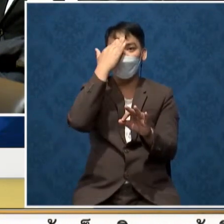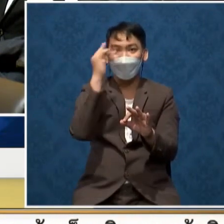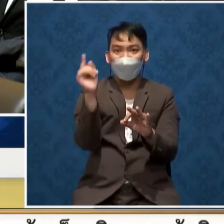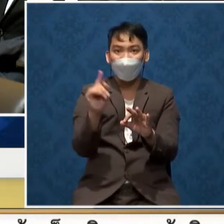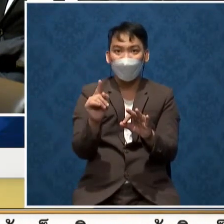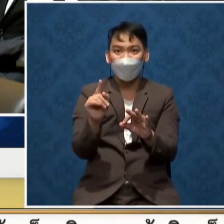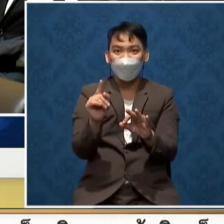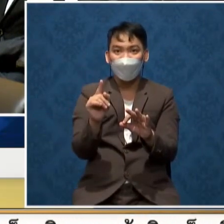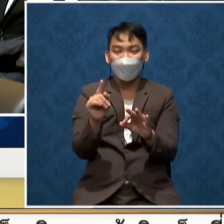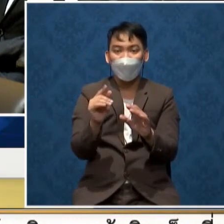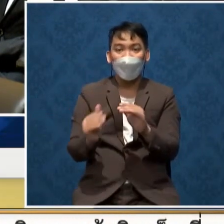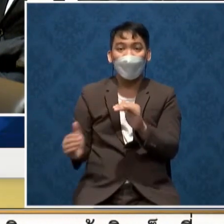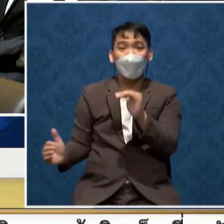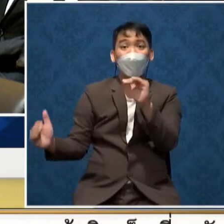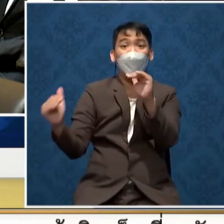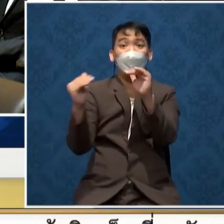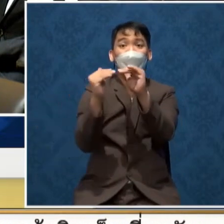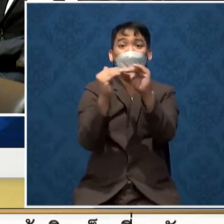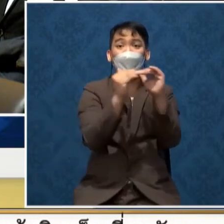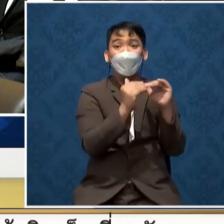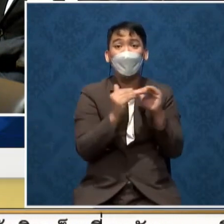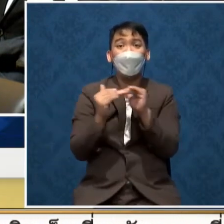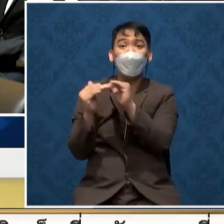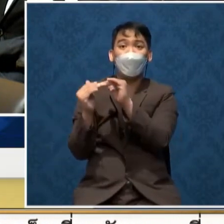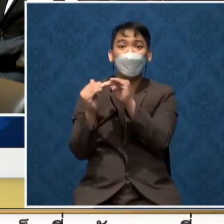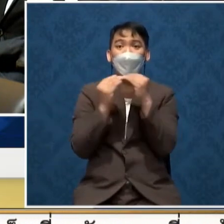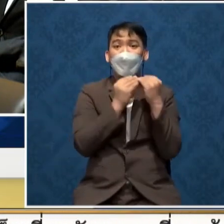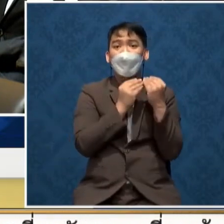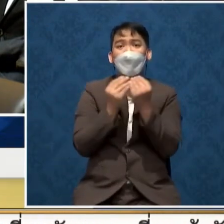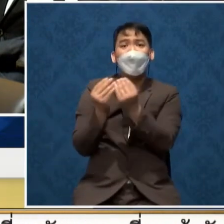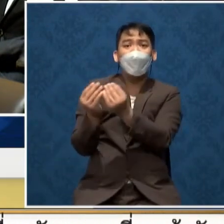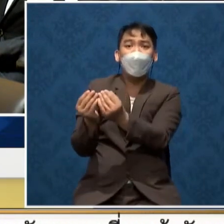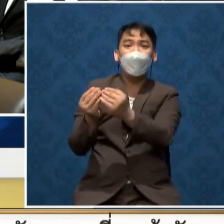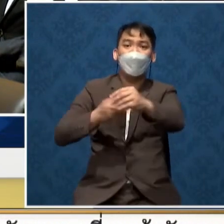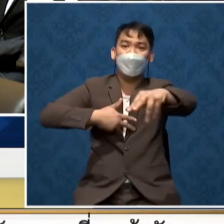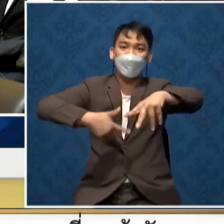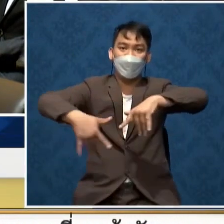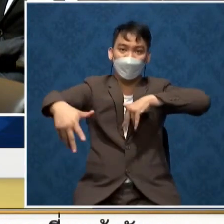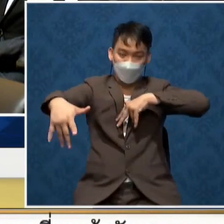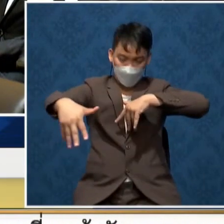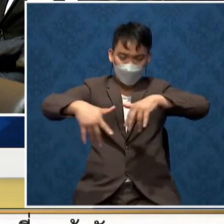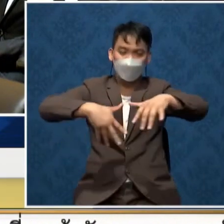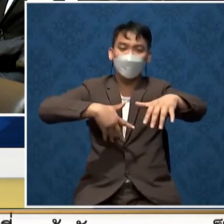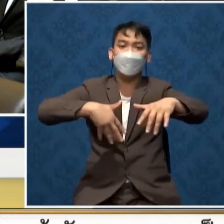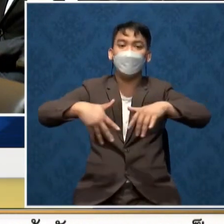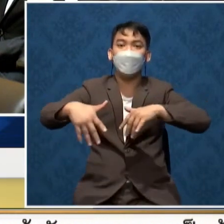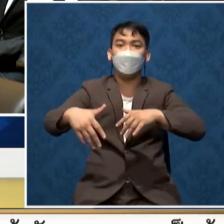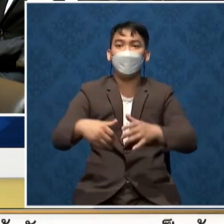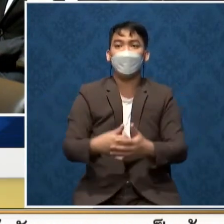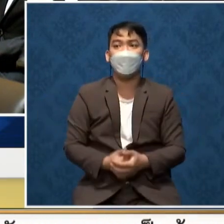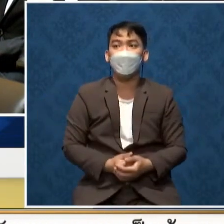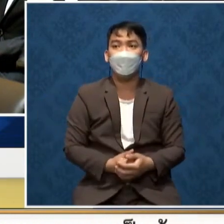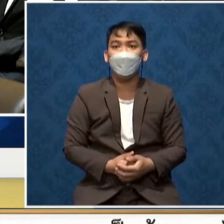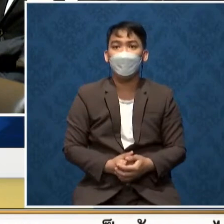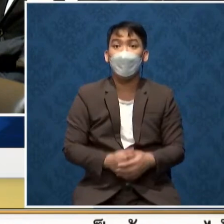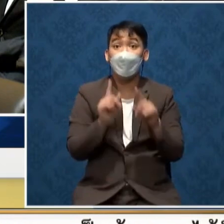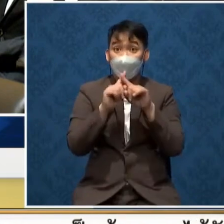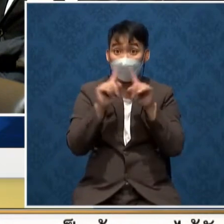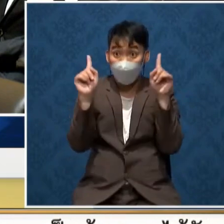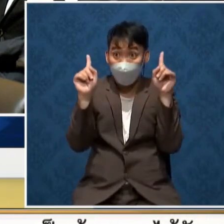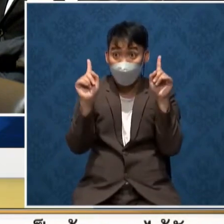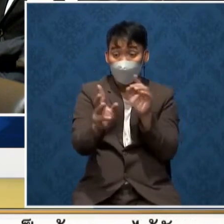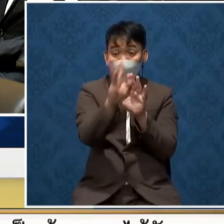ต่างๆนะครับและอำนวยความสะดวกให้กับพี่น้องประชาชนนะครับแต่ในขณะเดียวกันในเรื่องของวินัยการเงินการ